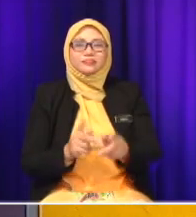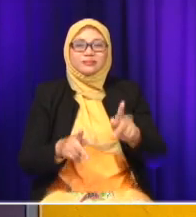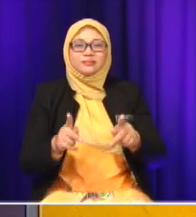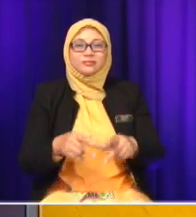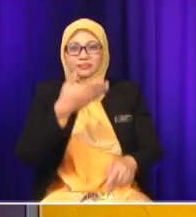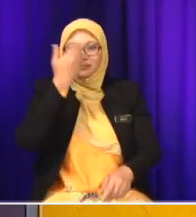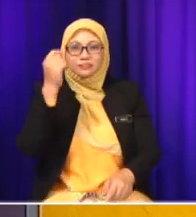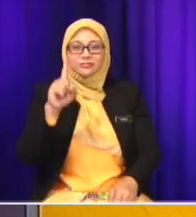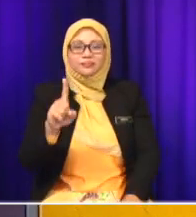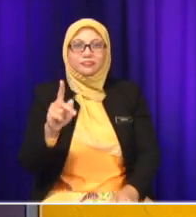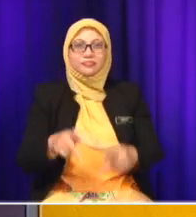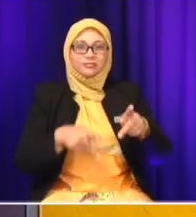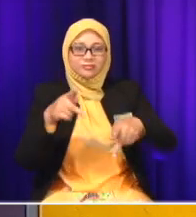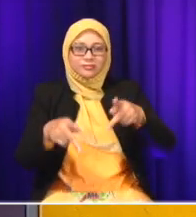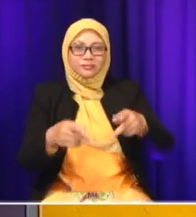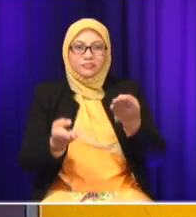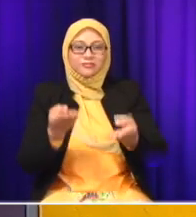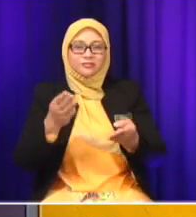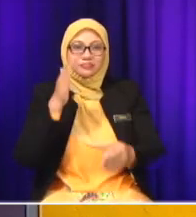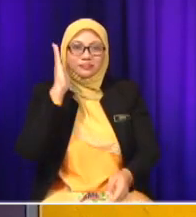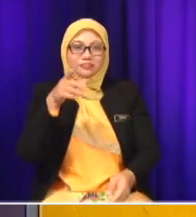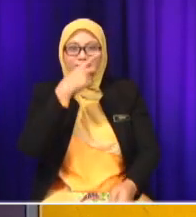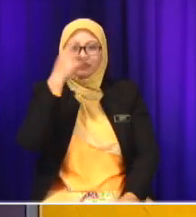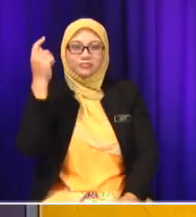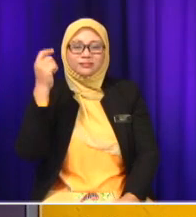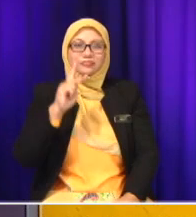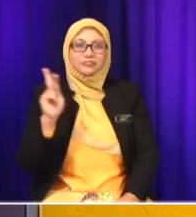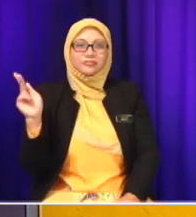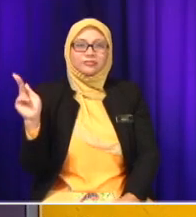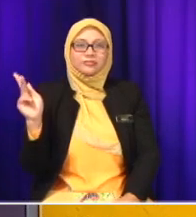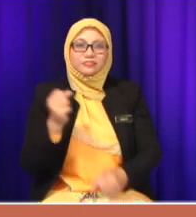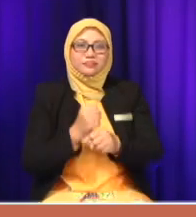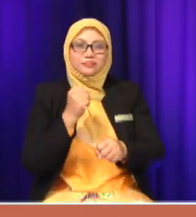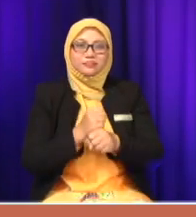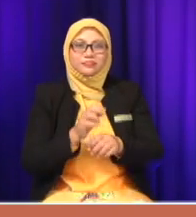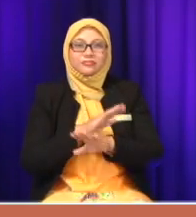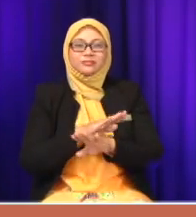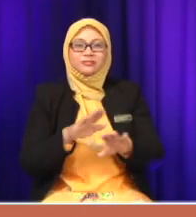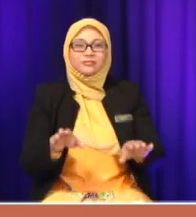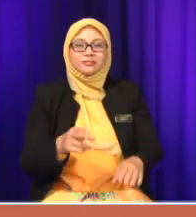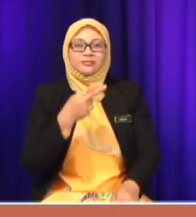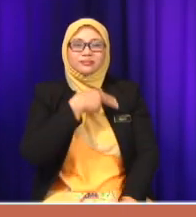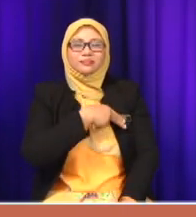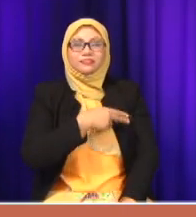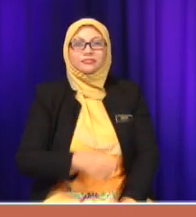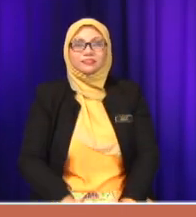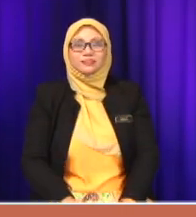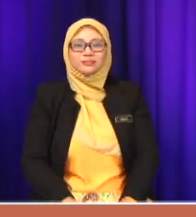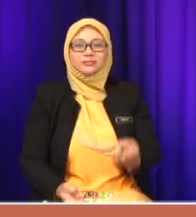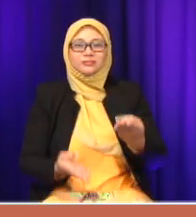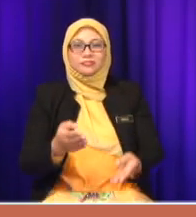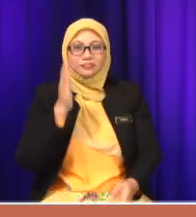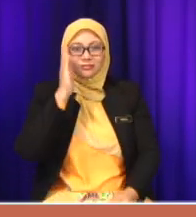raat mungkin akan menyebabkan kerja merombak rawat yang kita lakukan tu tidak berhasil mungkin akan tetap berlaku